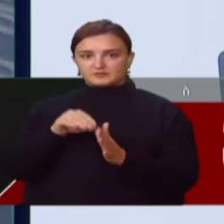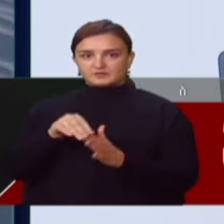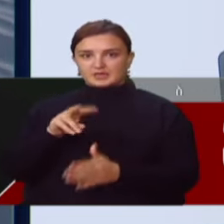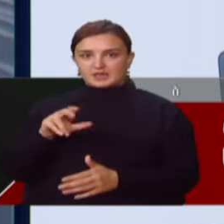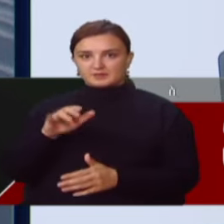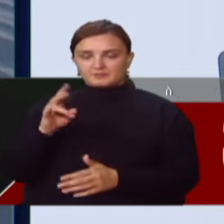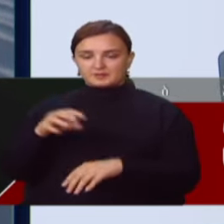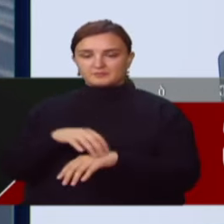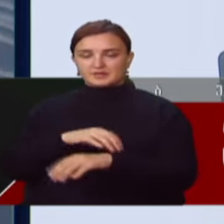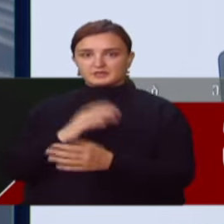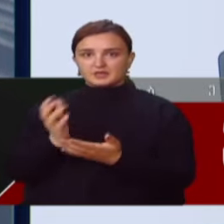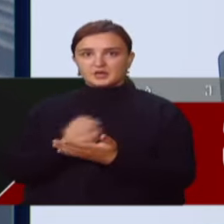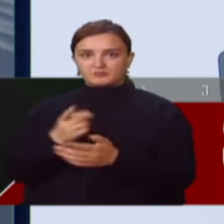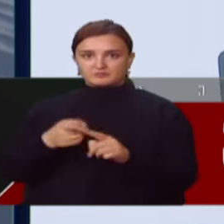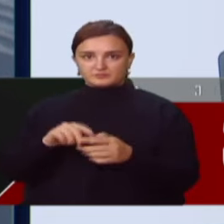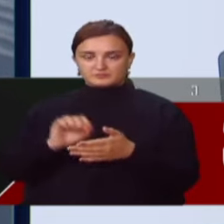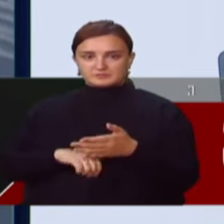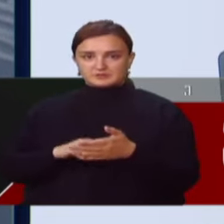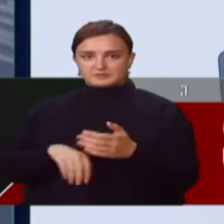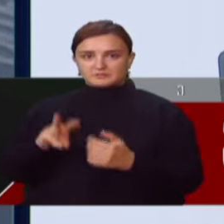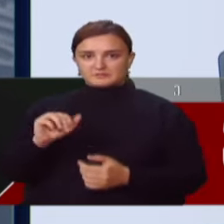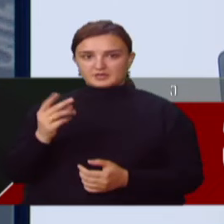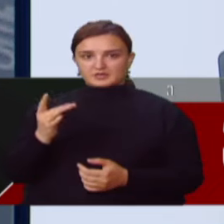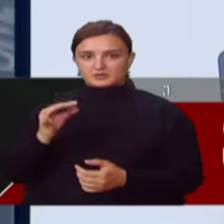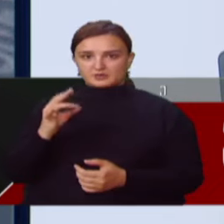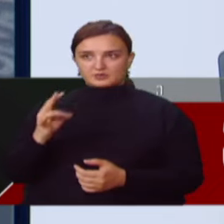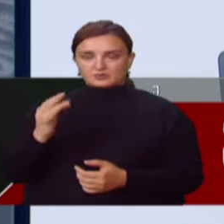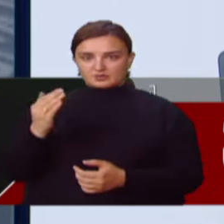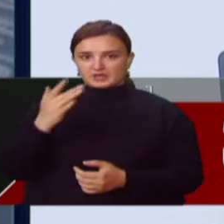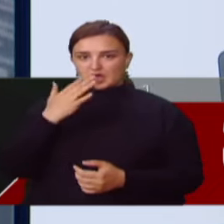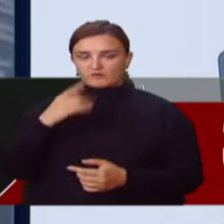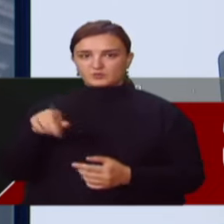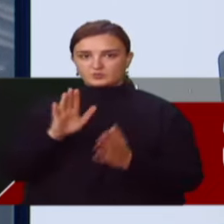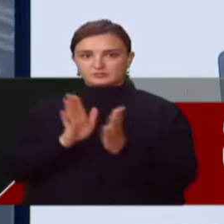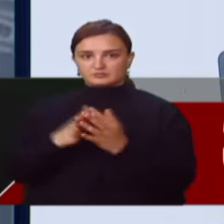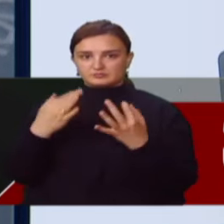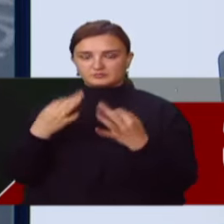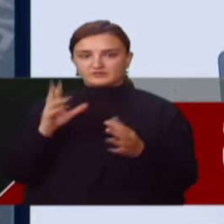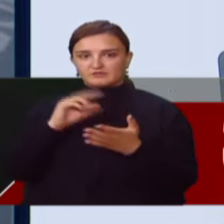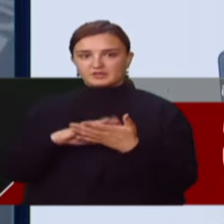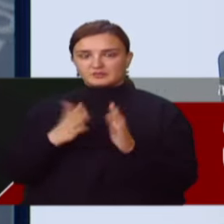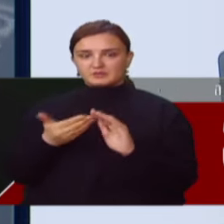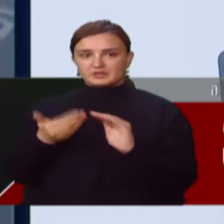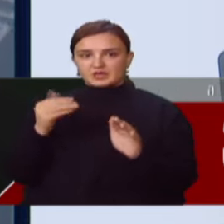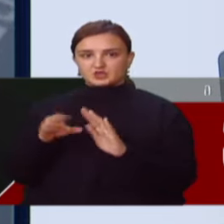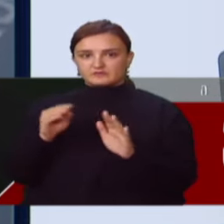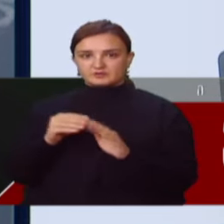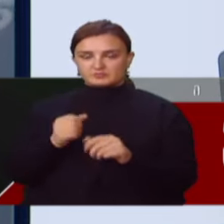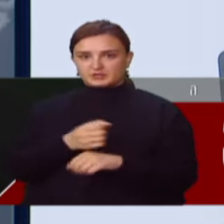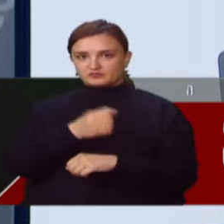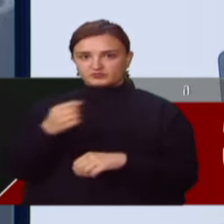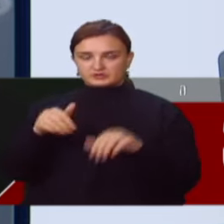ლეპენის პარტიის გამარჯვება გახდა მიზეზი, რის გამოც ემანუელ მაკრონმა ეროვნული ასამბლეის დათხოვნის და ვადამდელი არჩევნების დანიშნვის გადაწყვეტილება